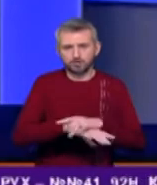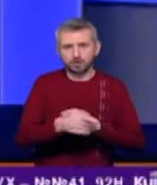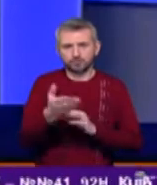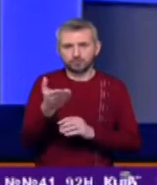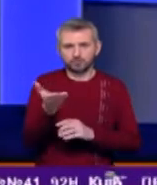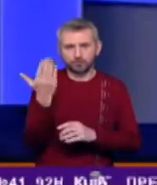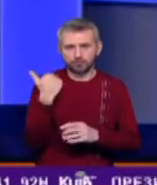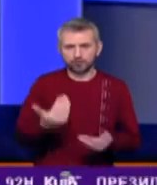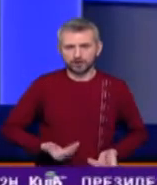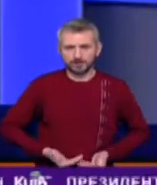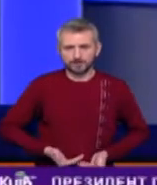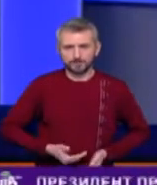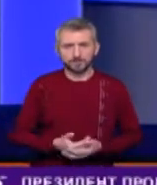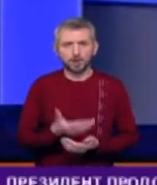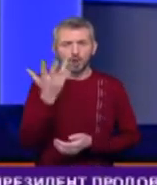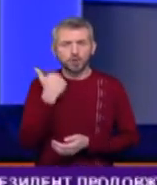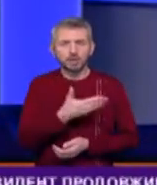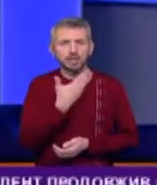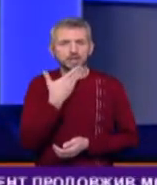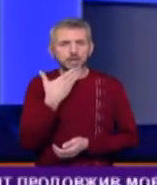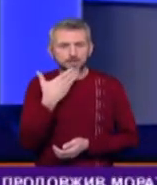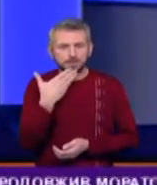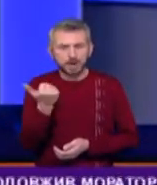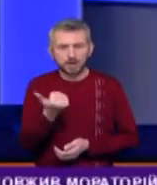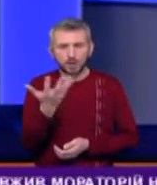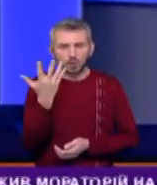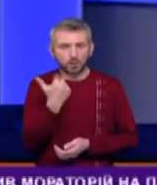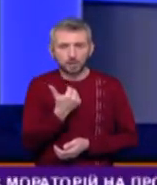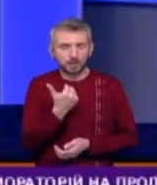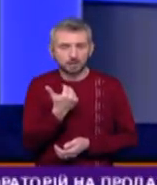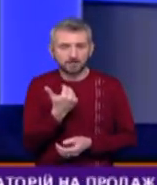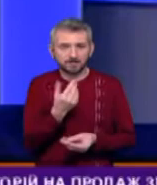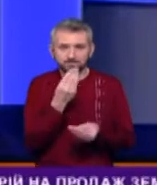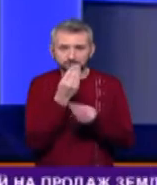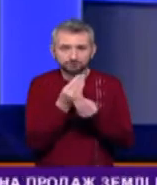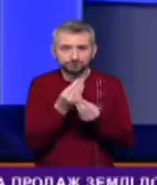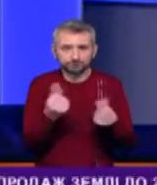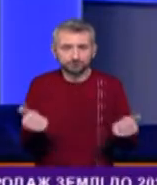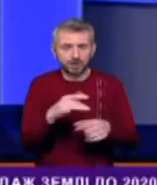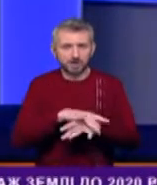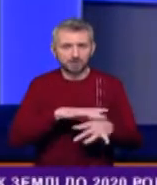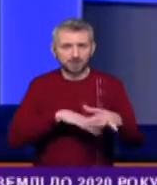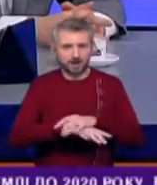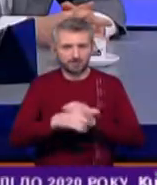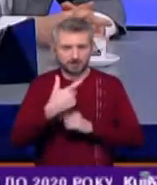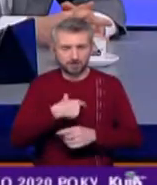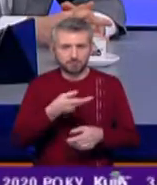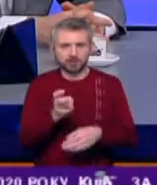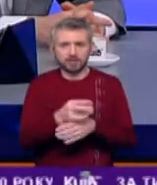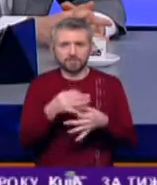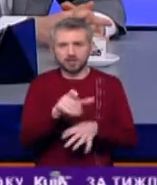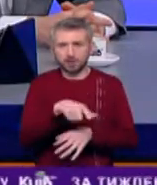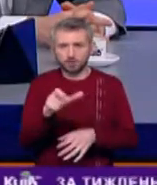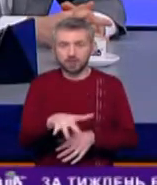житті. От коли немає, коли от вичавили з себе раба, от таким шляхом прийшли вільні люди, пішли з